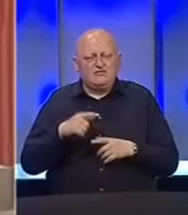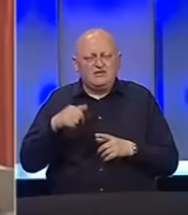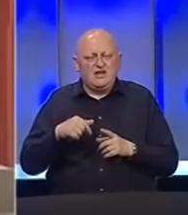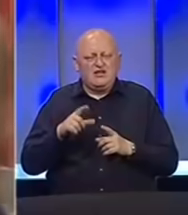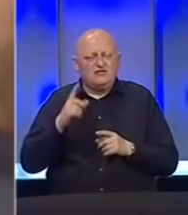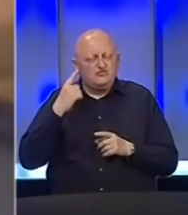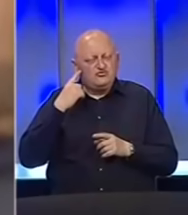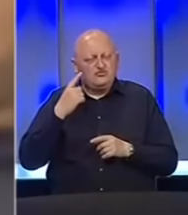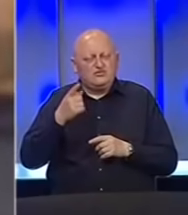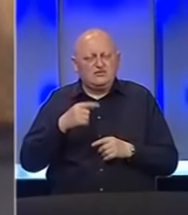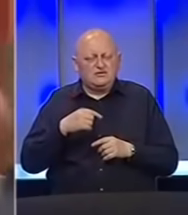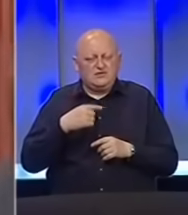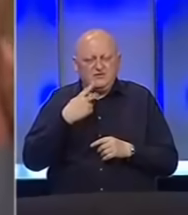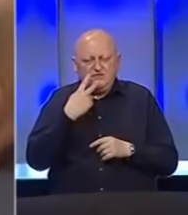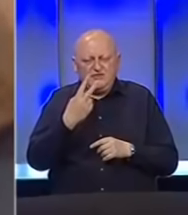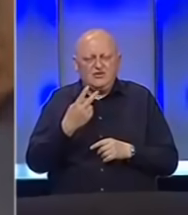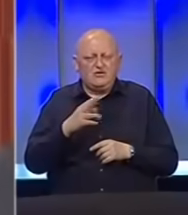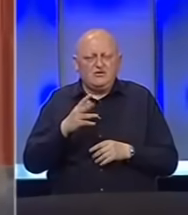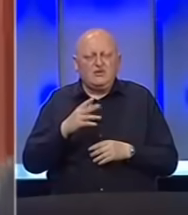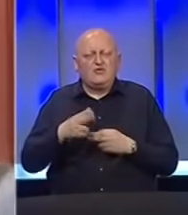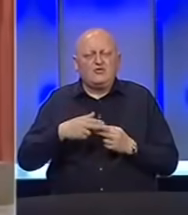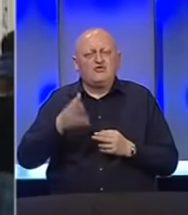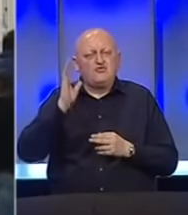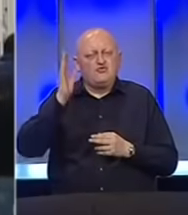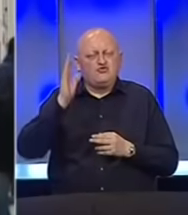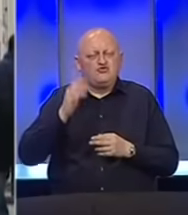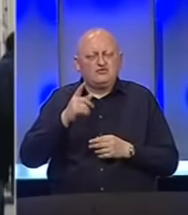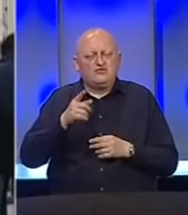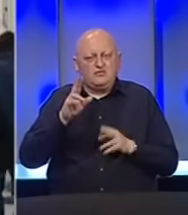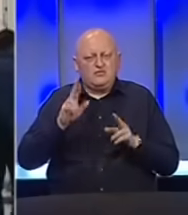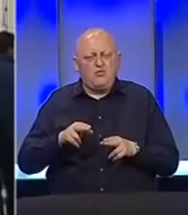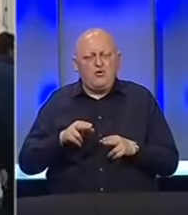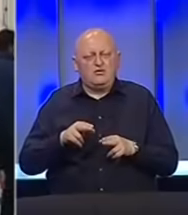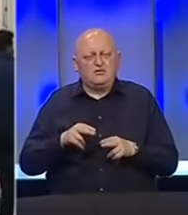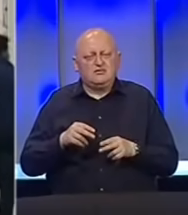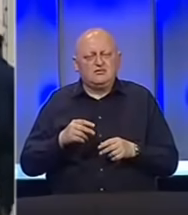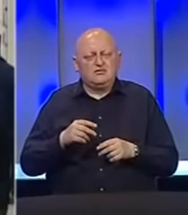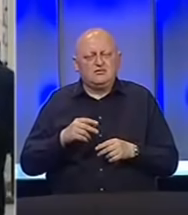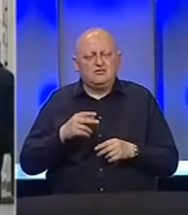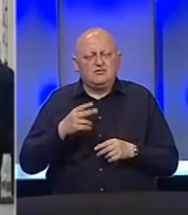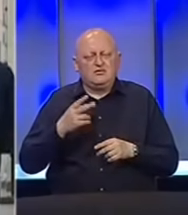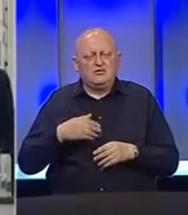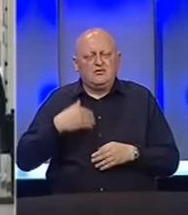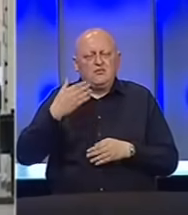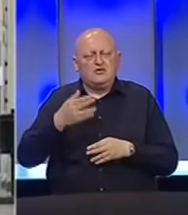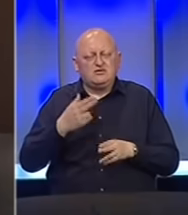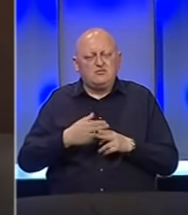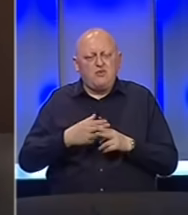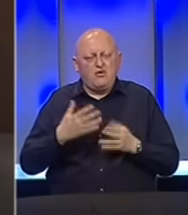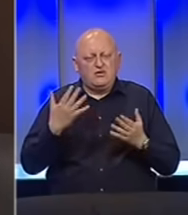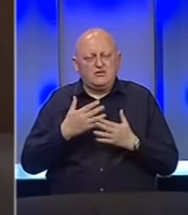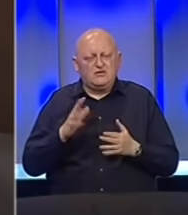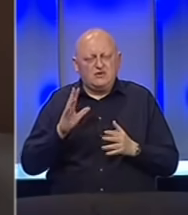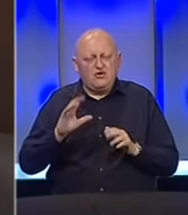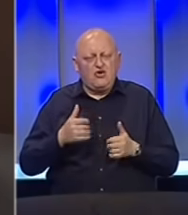Bogdanović-Čurić smatra da će se to tek vidjeti u nekoj bliskoj budućnosti, pa bi tako mogli imati i takozvani post-korona sindrom. Da li